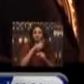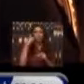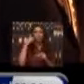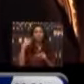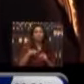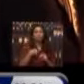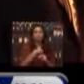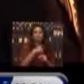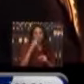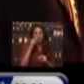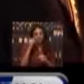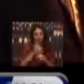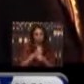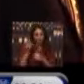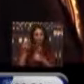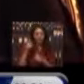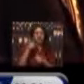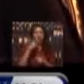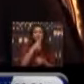طبيب،